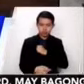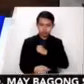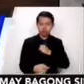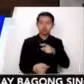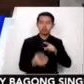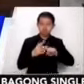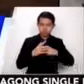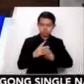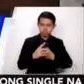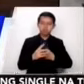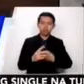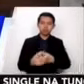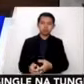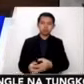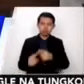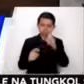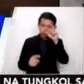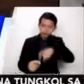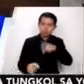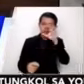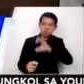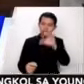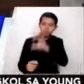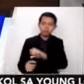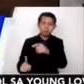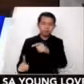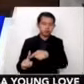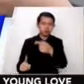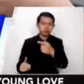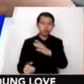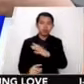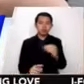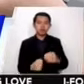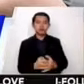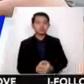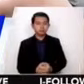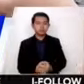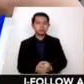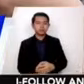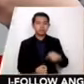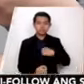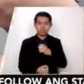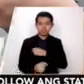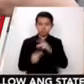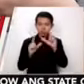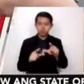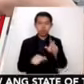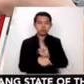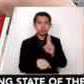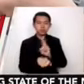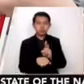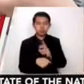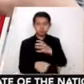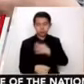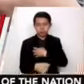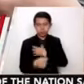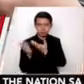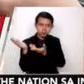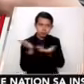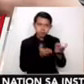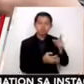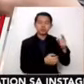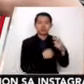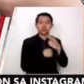Senate warrant ang bitbit ng ating law enforcers sa Jakarta. Yung warrant of arrest na inisyo po ng RTC kapas po